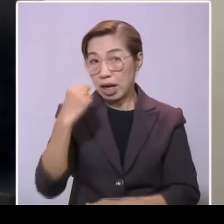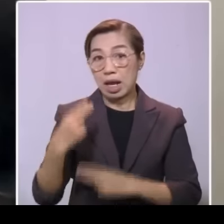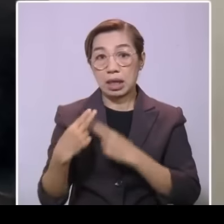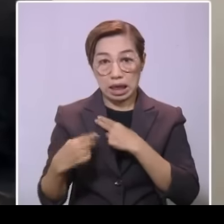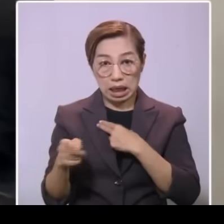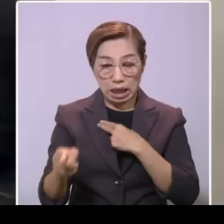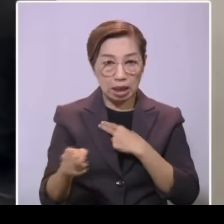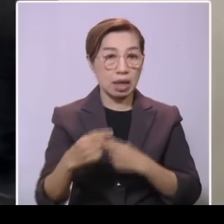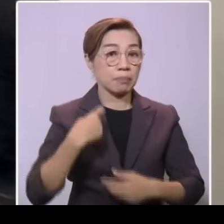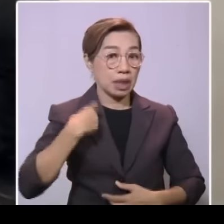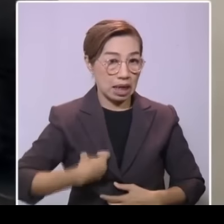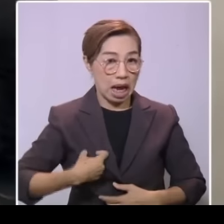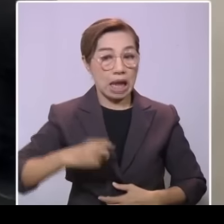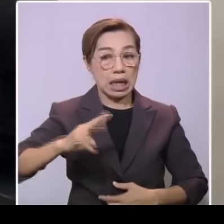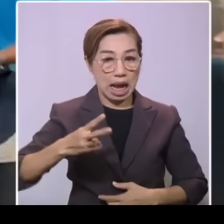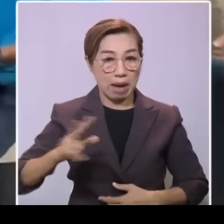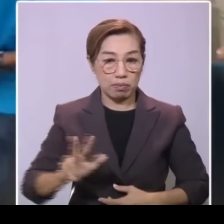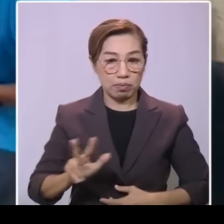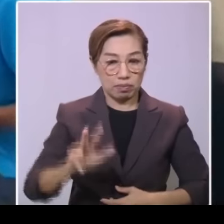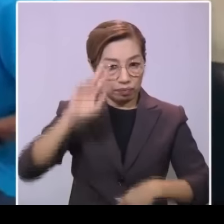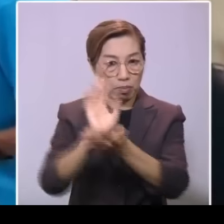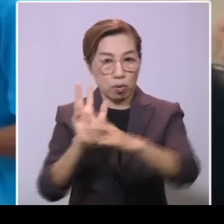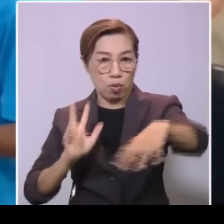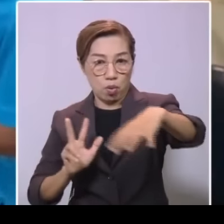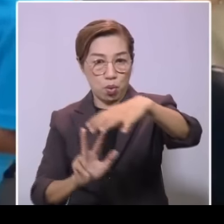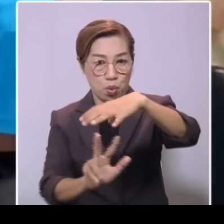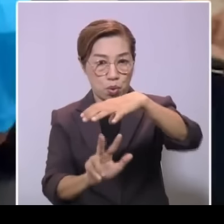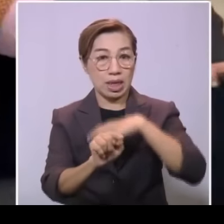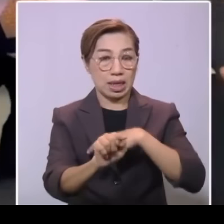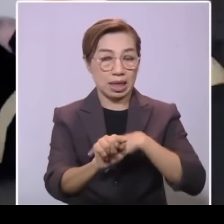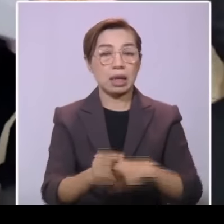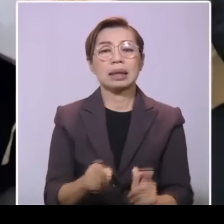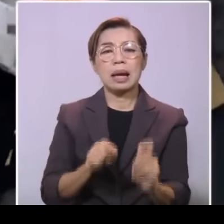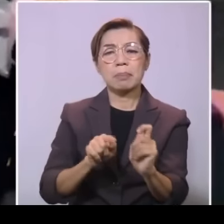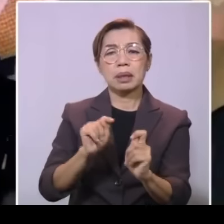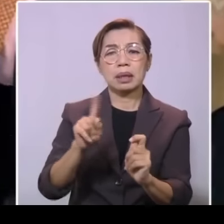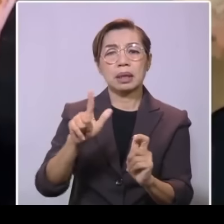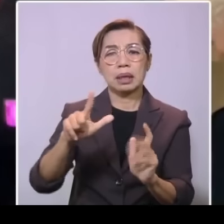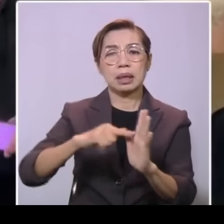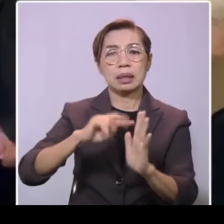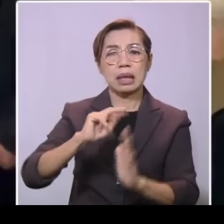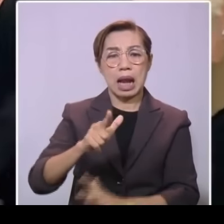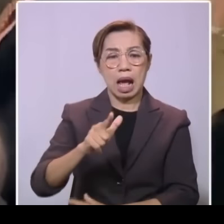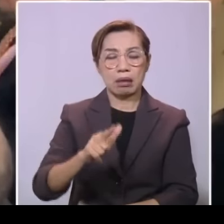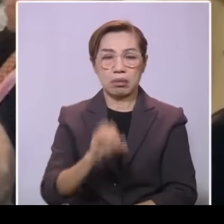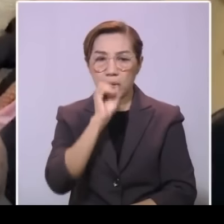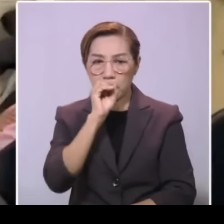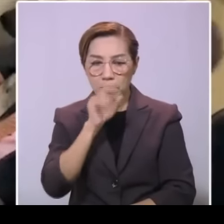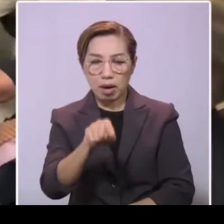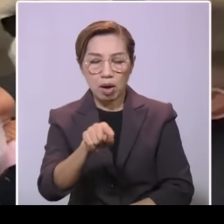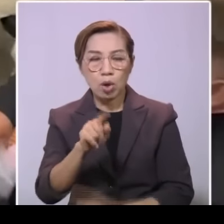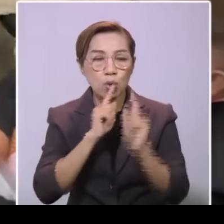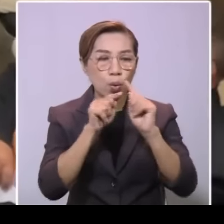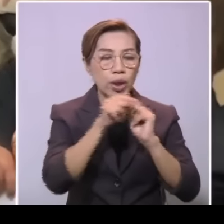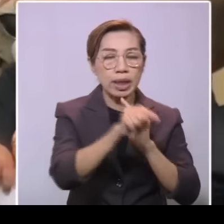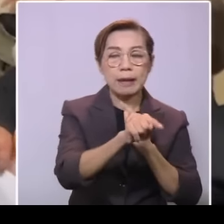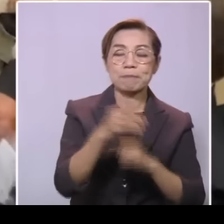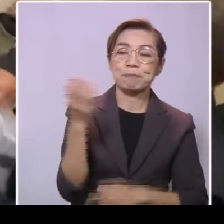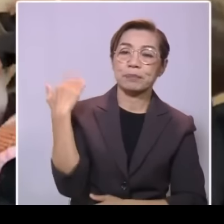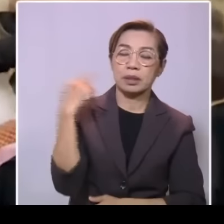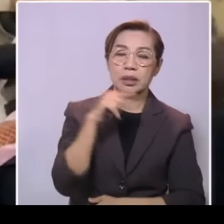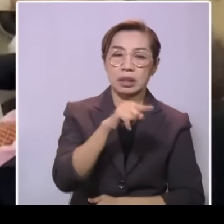ามเดินทางมายังสถานีตำรวจภูธรทหลางจังหวัดภูเก็ตนะฮะเพื่อพูดคุยและขอโทษว่า